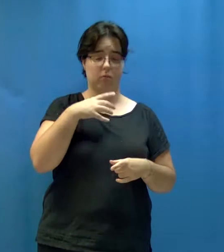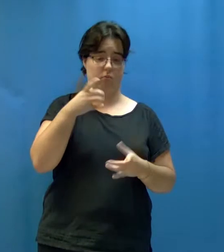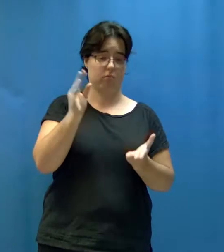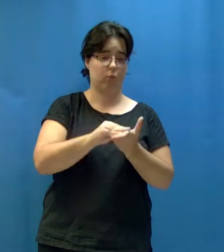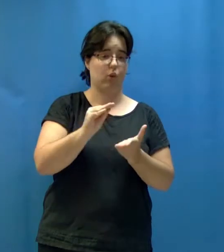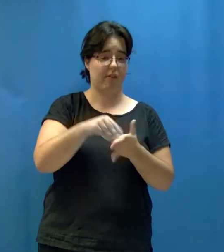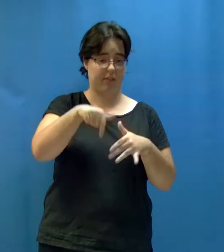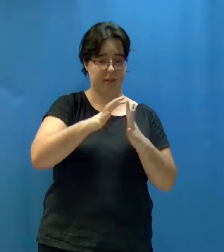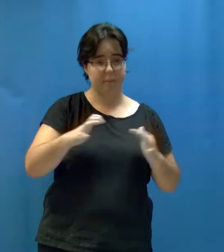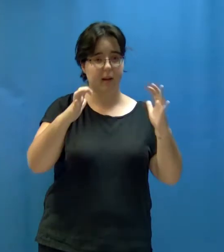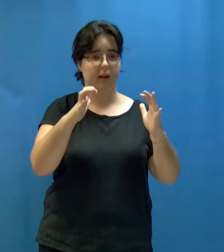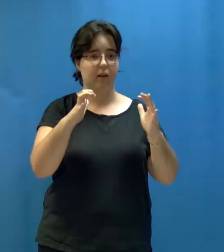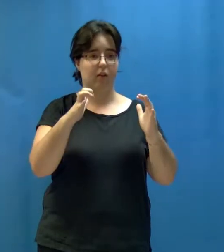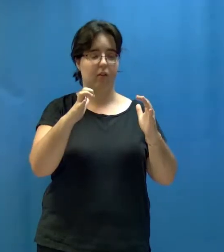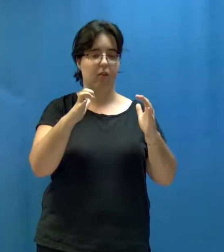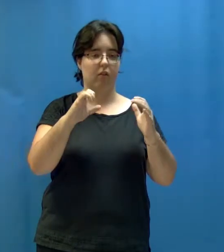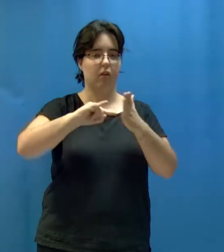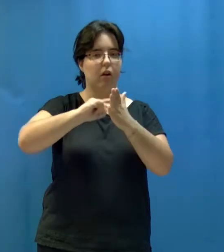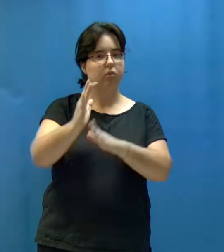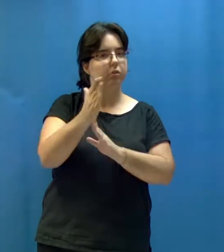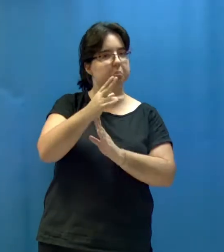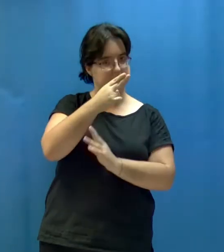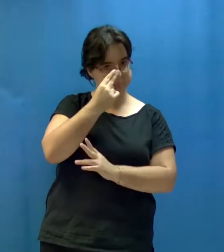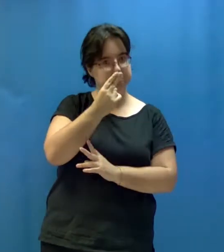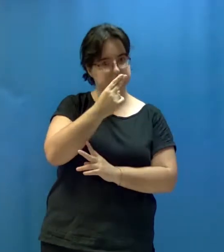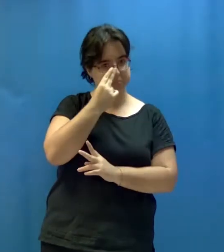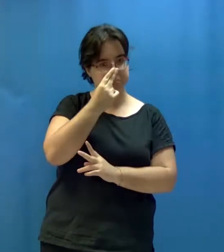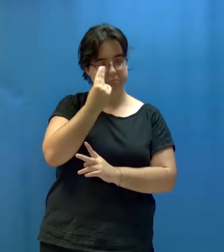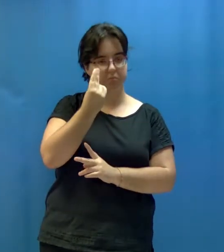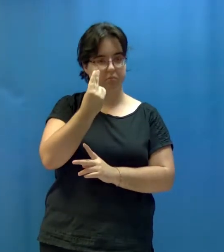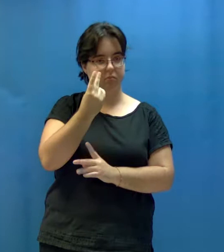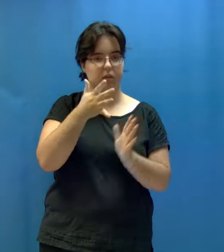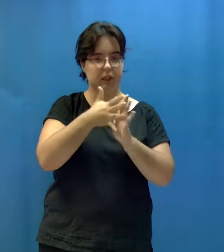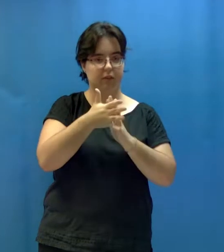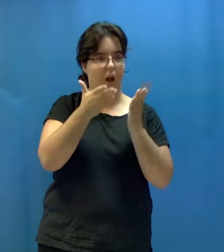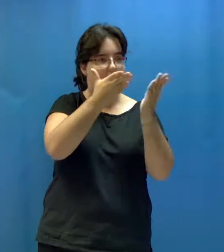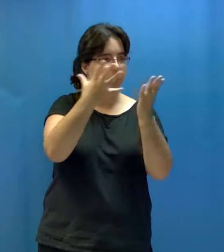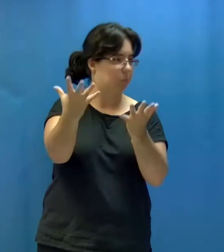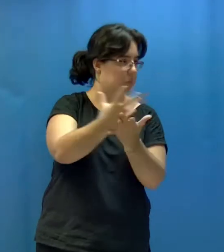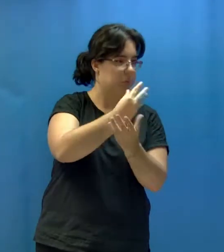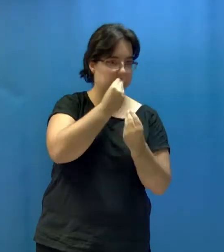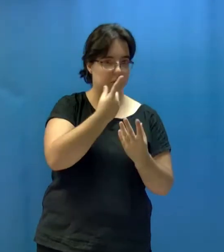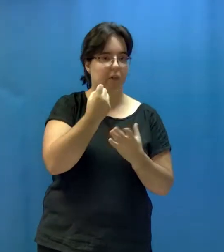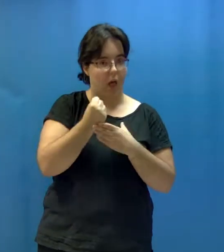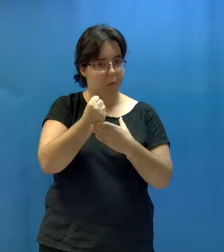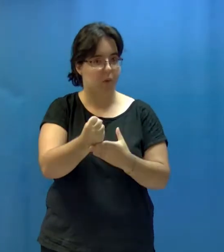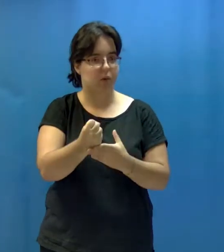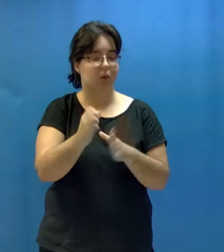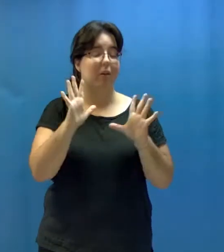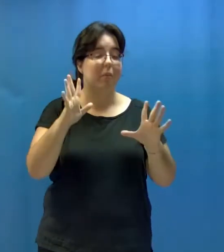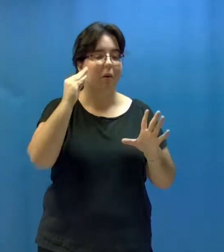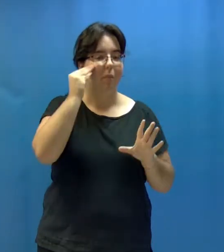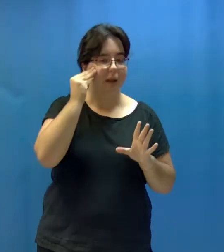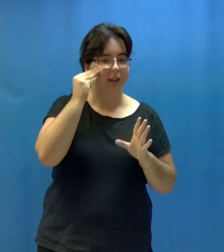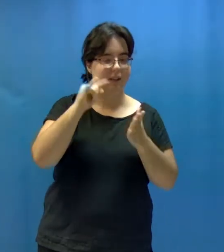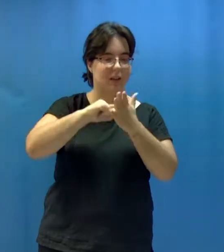ple, estem davant d'una iniciativa interessant que busca el bé comú i que caldria recolzar, però creiem que les mocions que mereixen